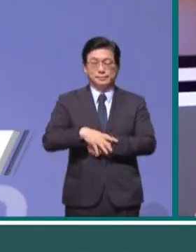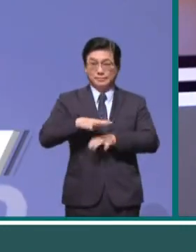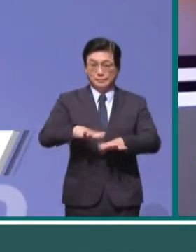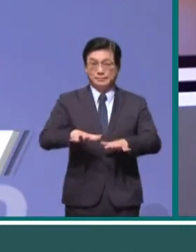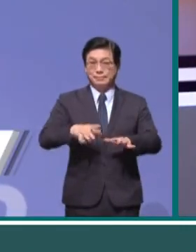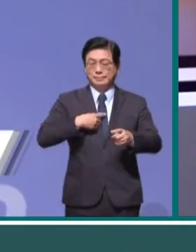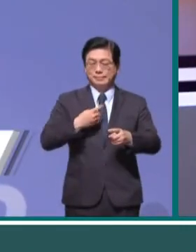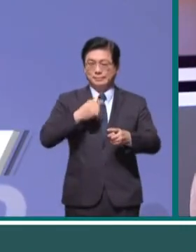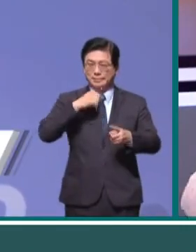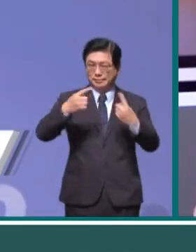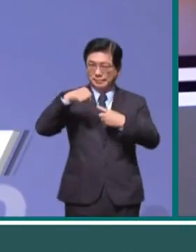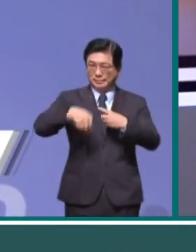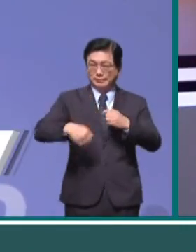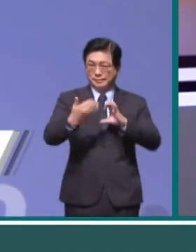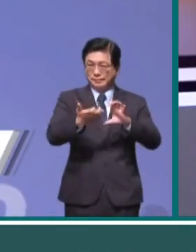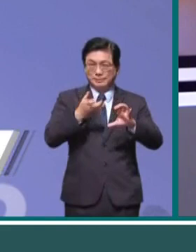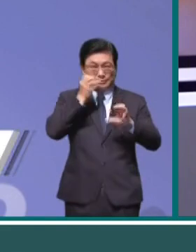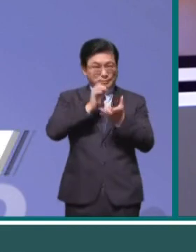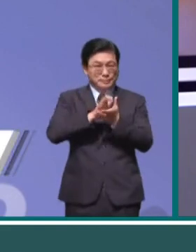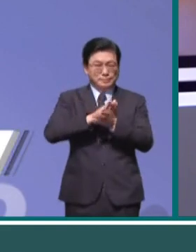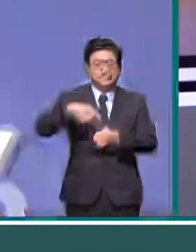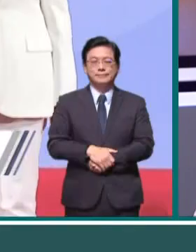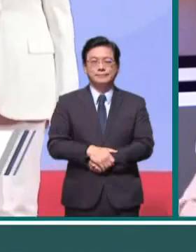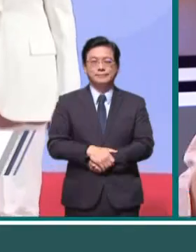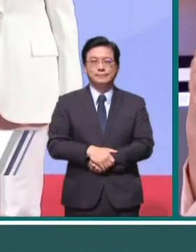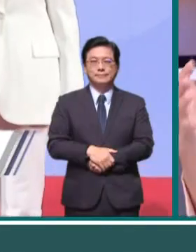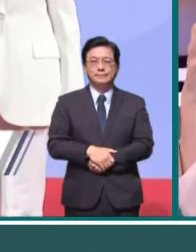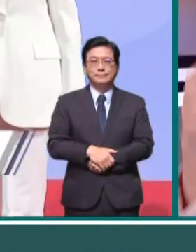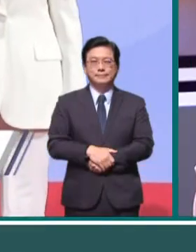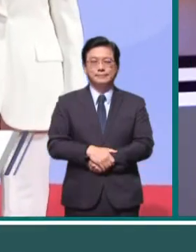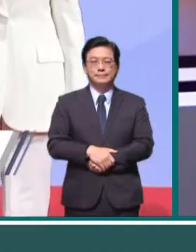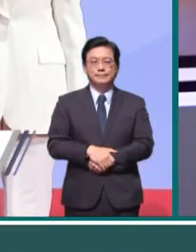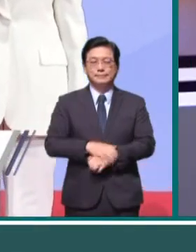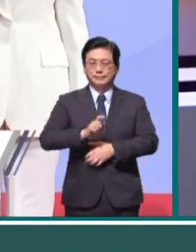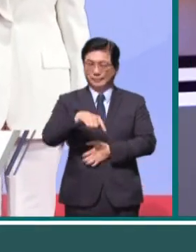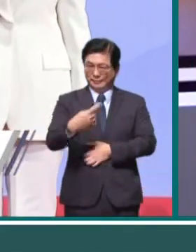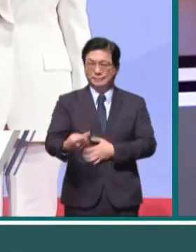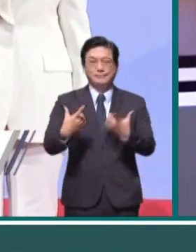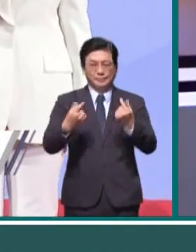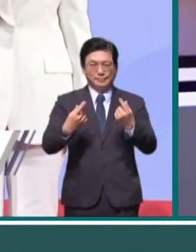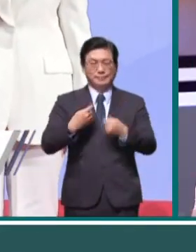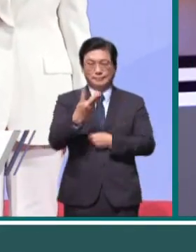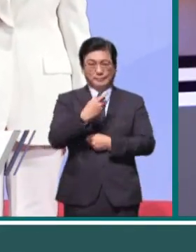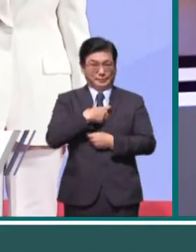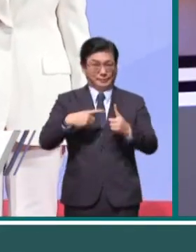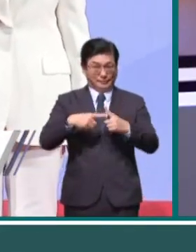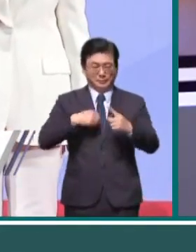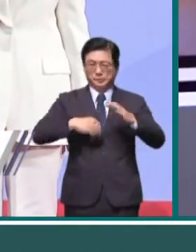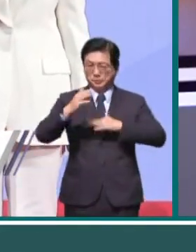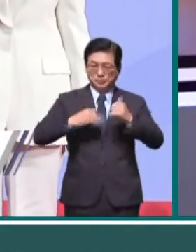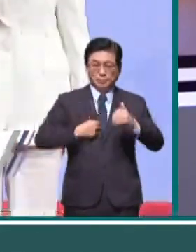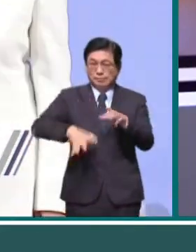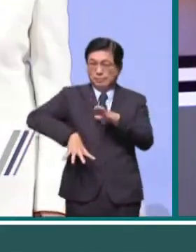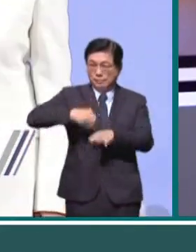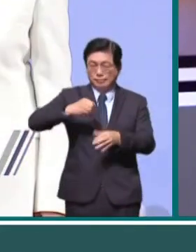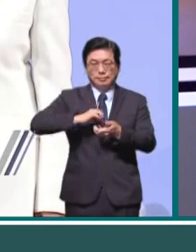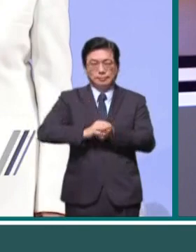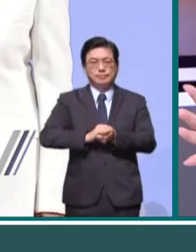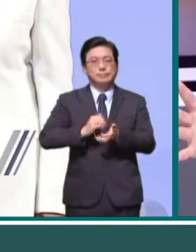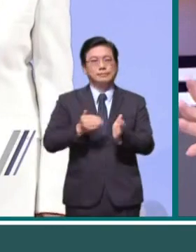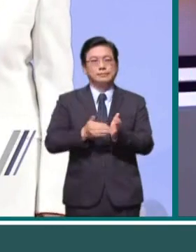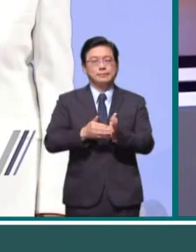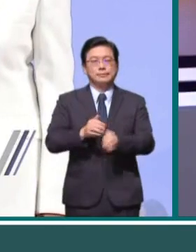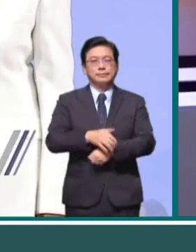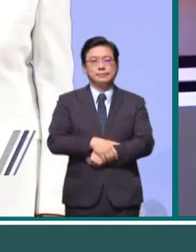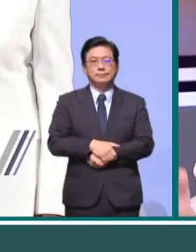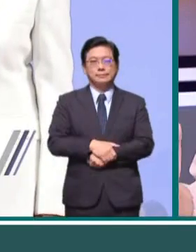没有中央帮忙，台北市有法度吗？台北市可以变成台北国吗？不可能嘛。所以我觉得这个东